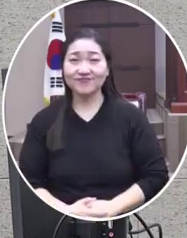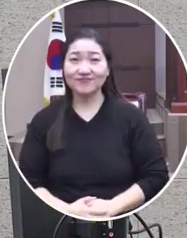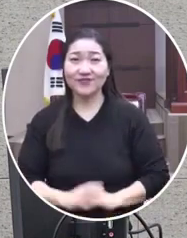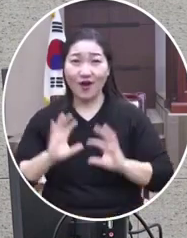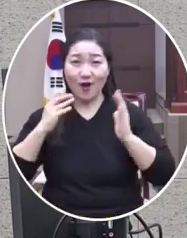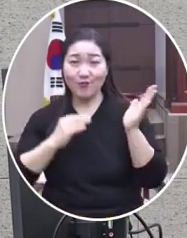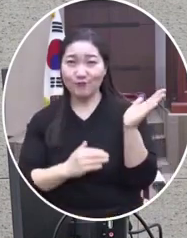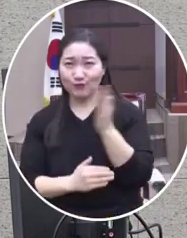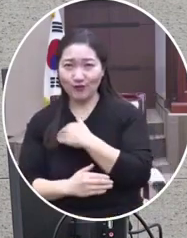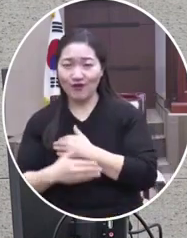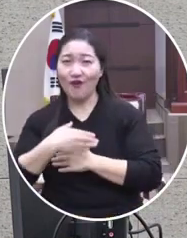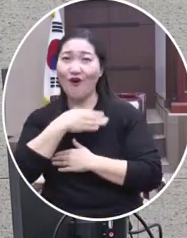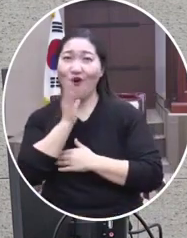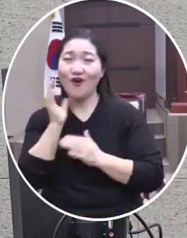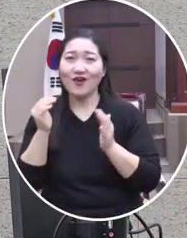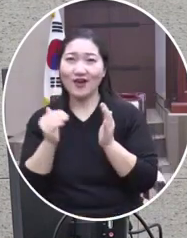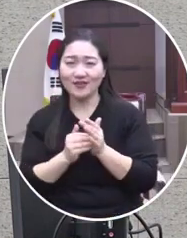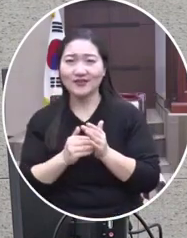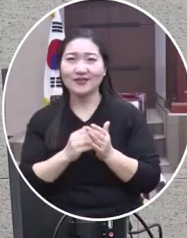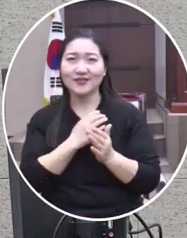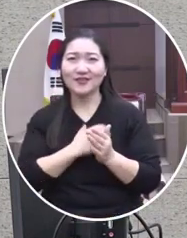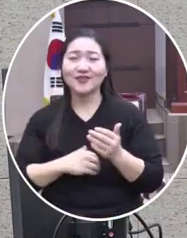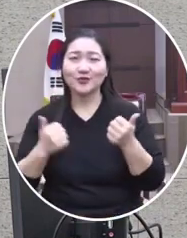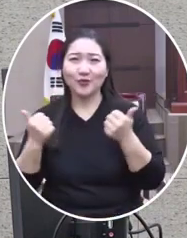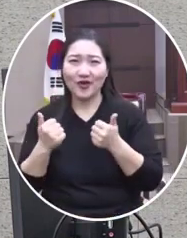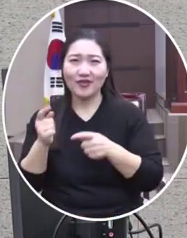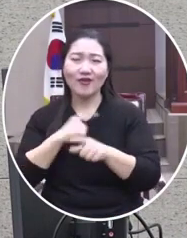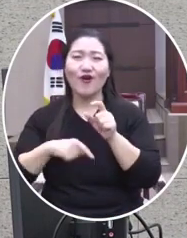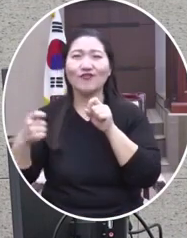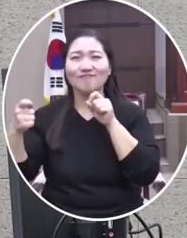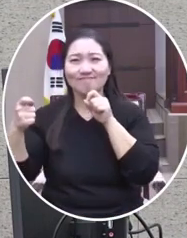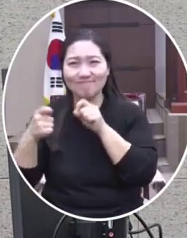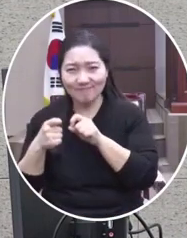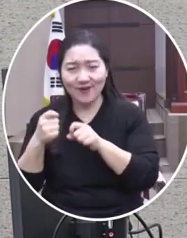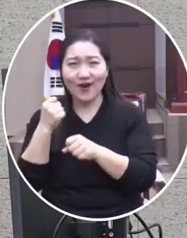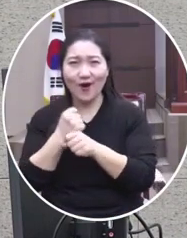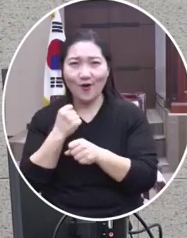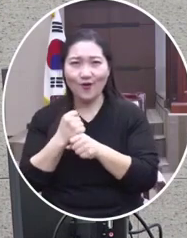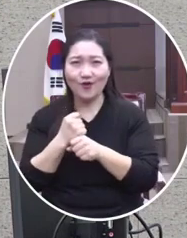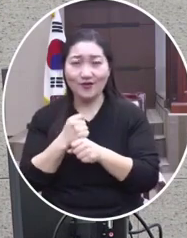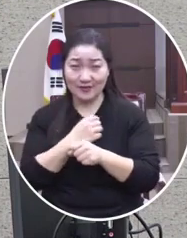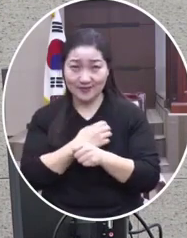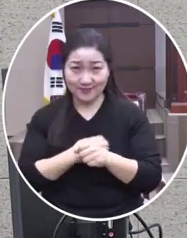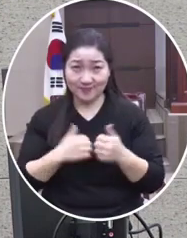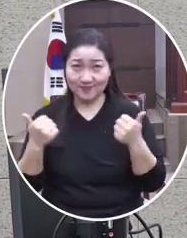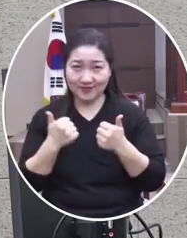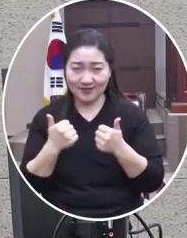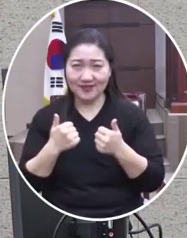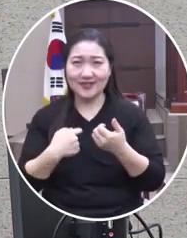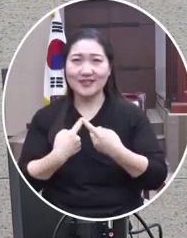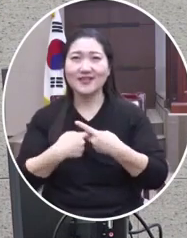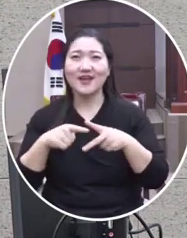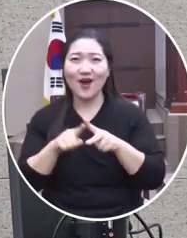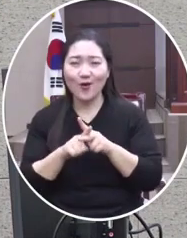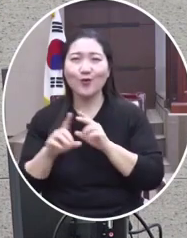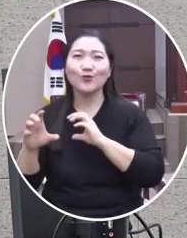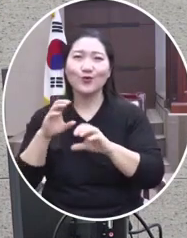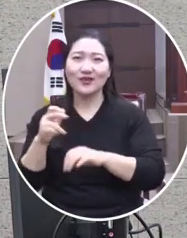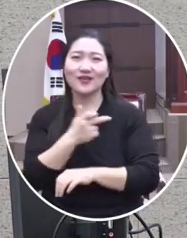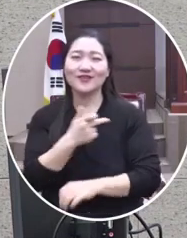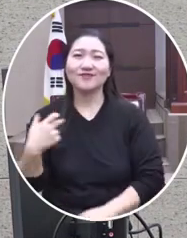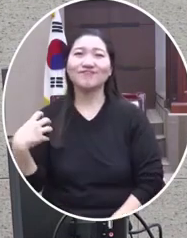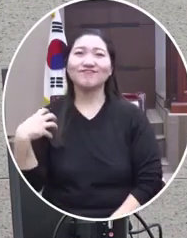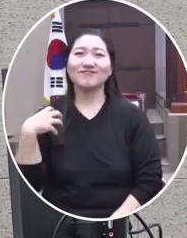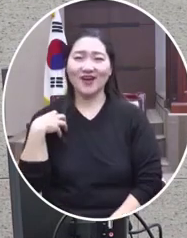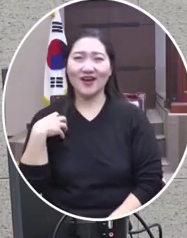어린이부터 어르신까지 의회의 친근감을 더하고 의회를 이해하고 소통하는데 큰 역할을 할